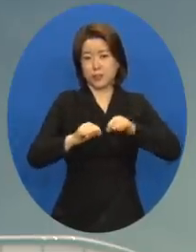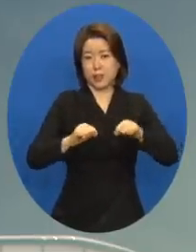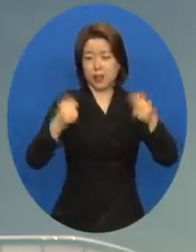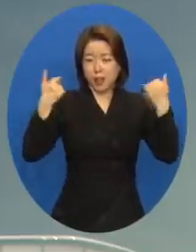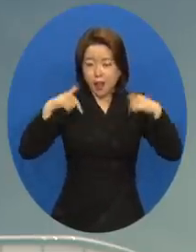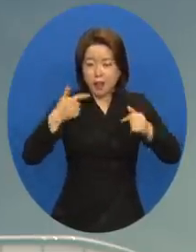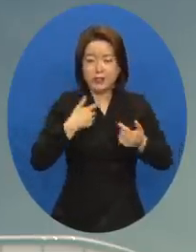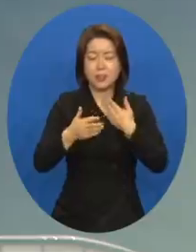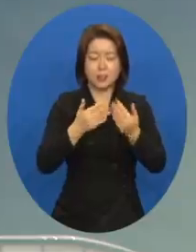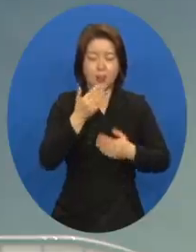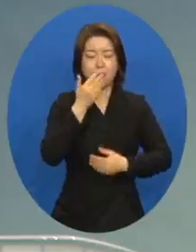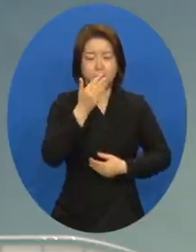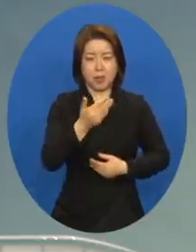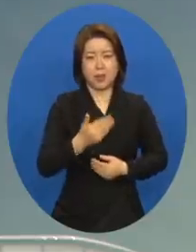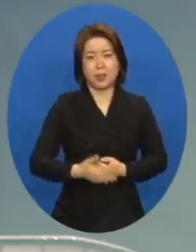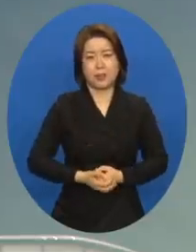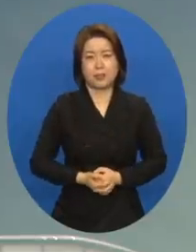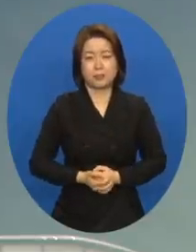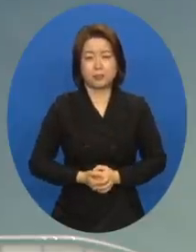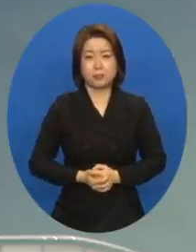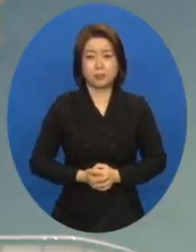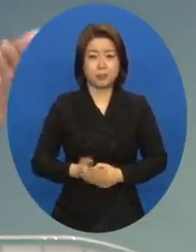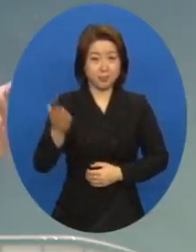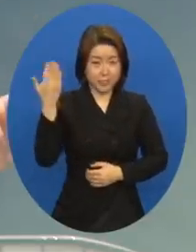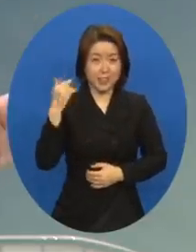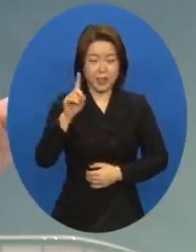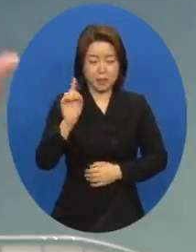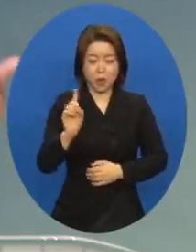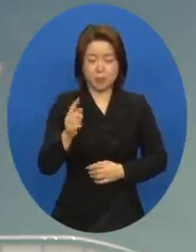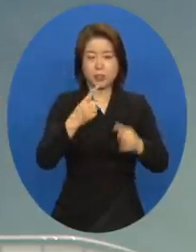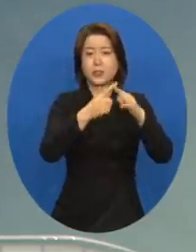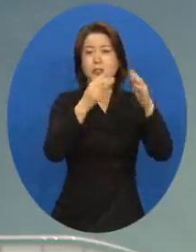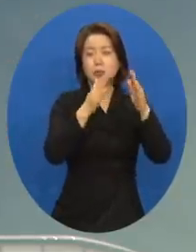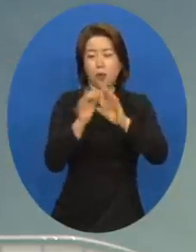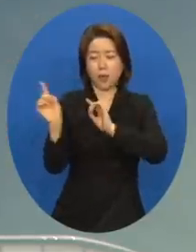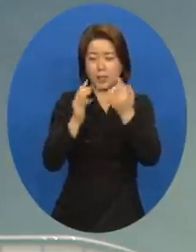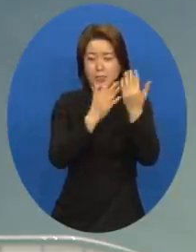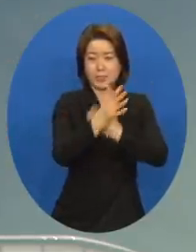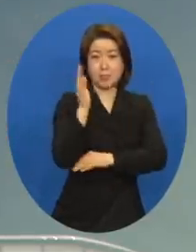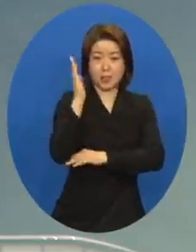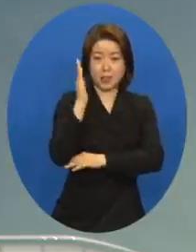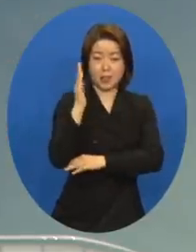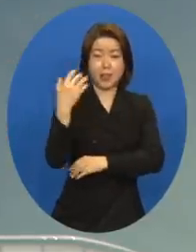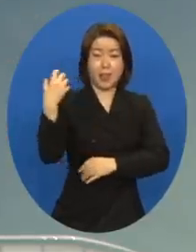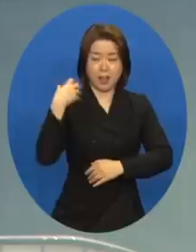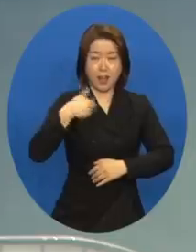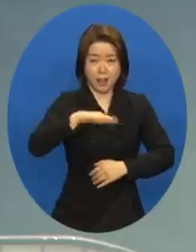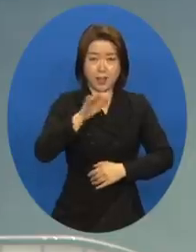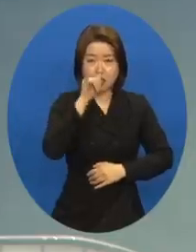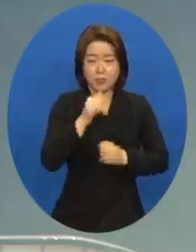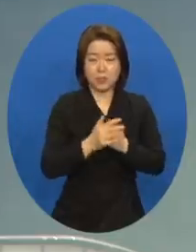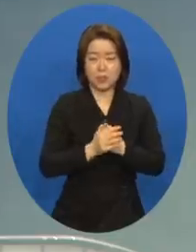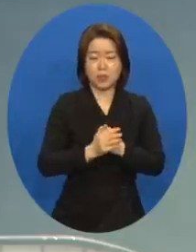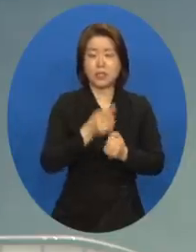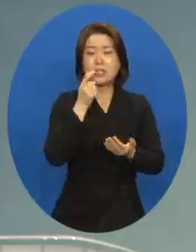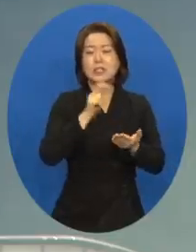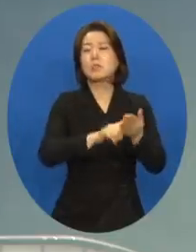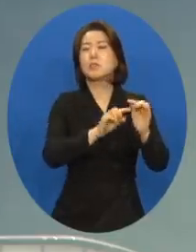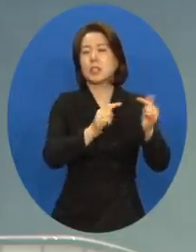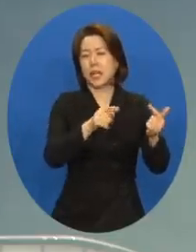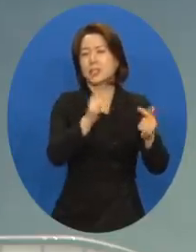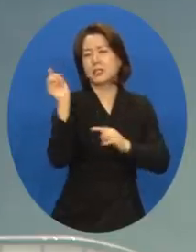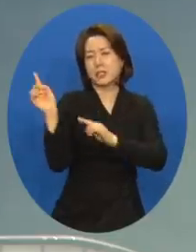항상 경험하곤 합니다. 한 번은 어느 교회 집회를 갔었습니다. 참 쉽지 않은